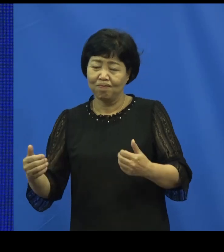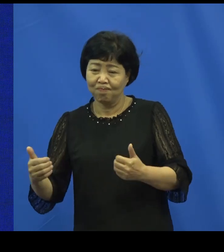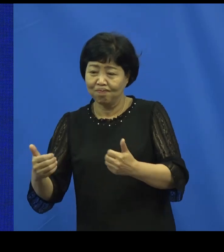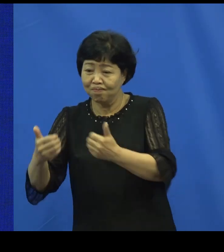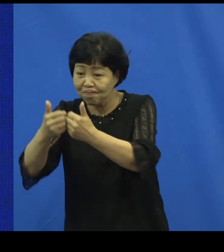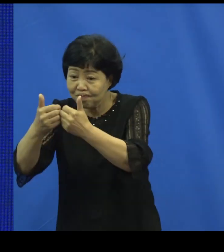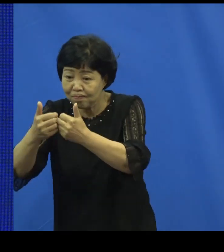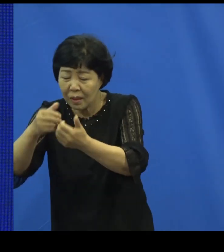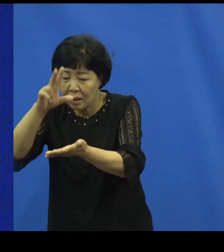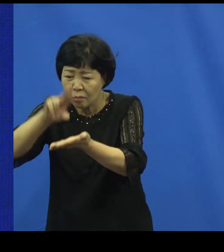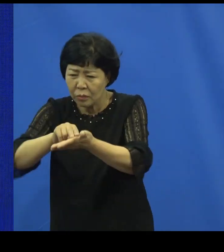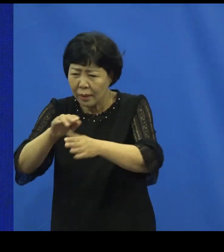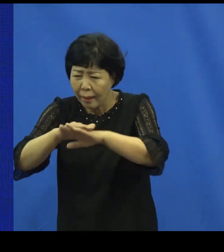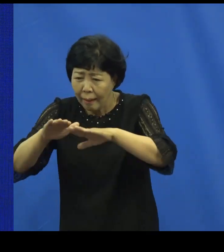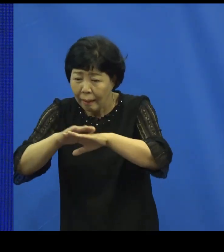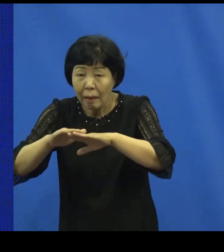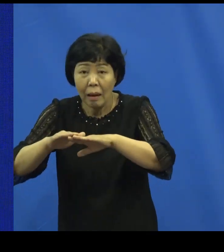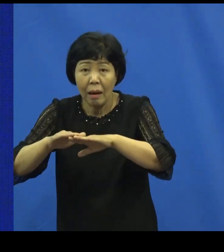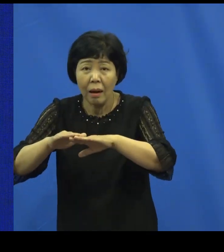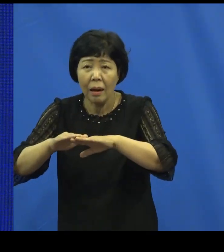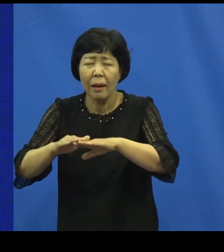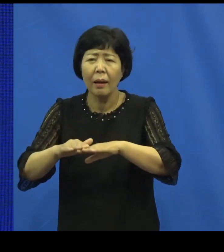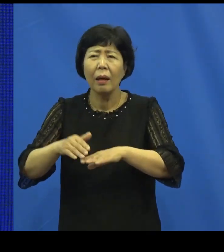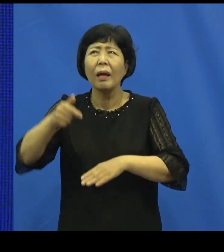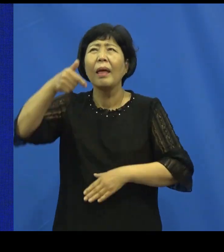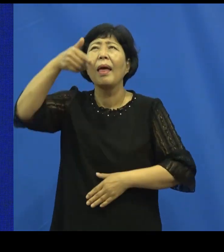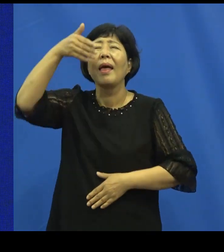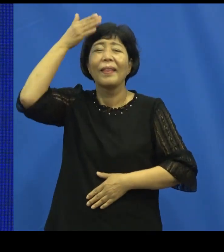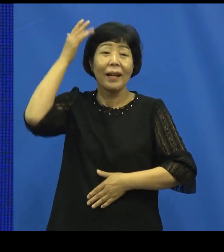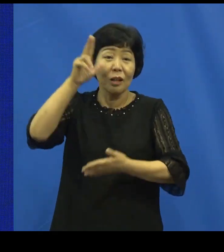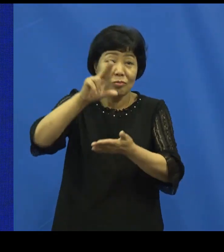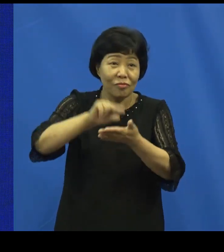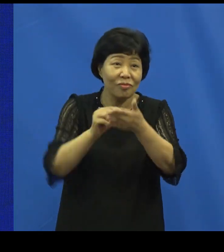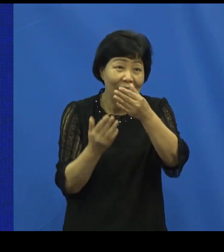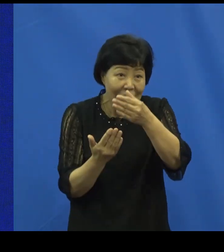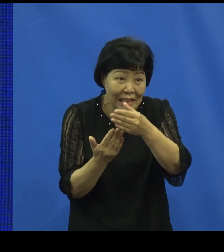문제를 해결하려고 하면, 옛날에는 문제가 생기면